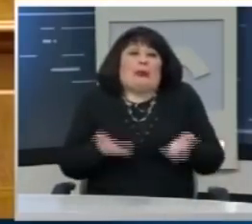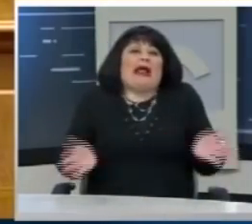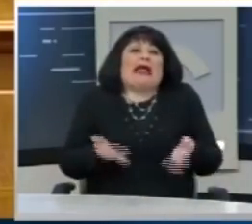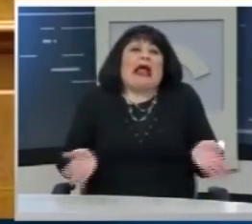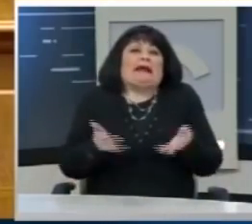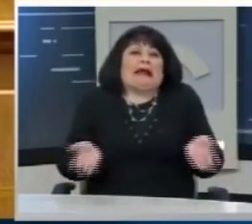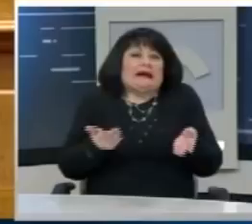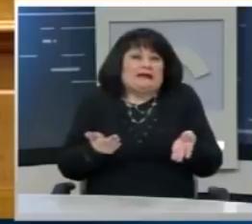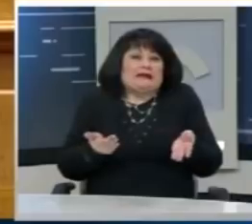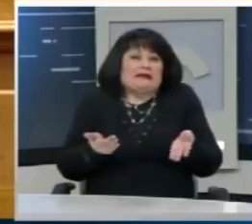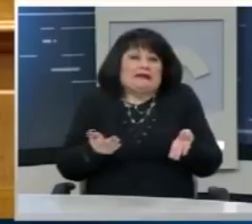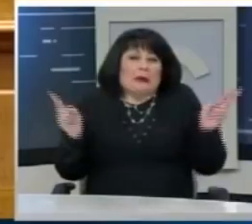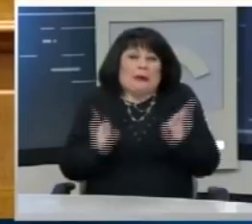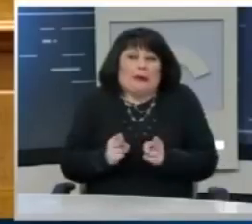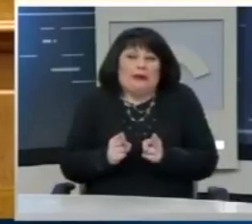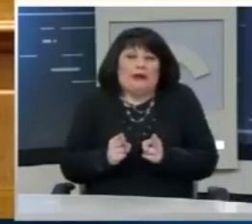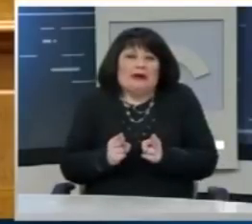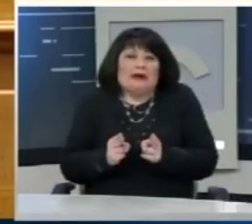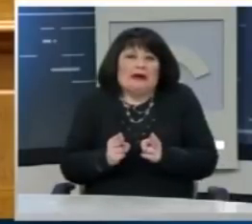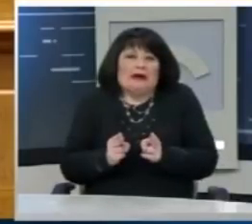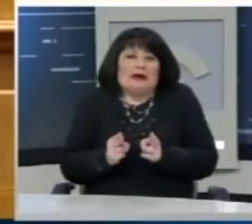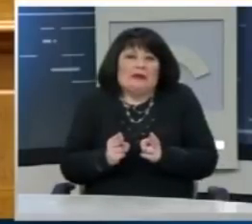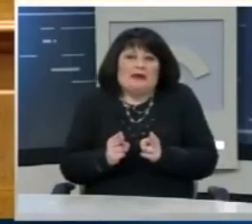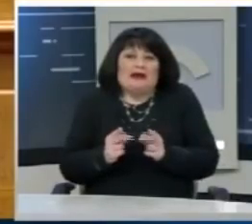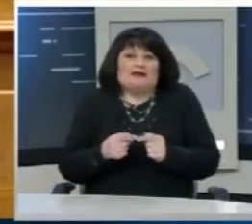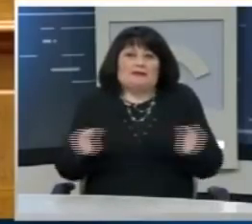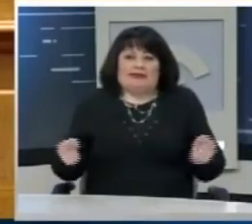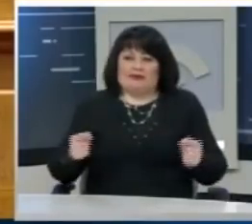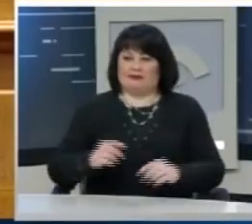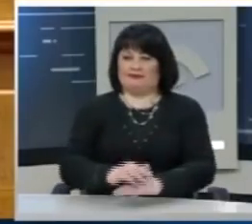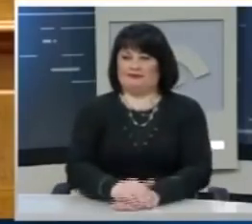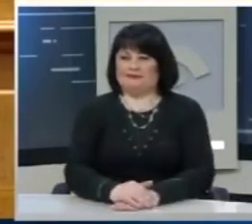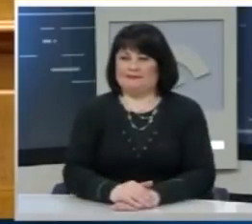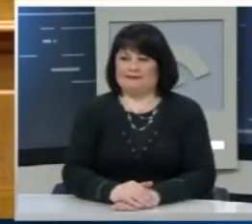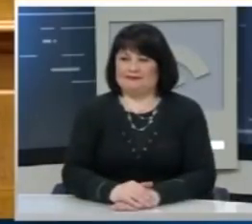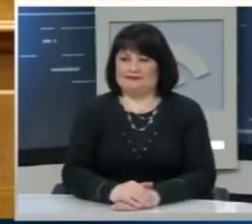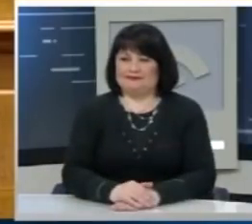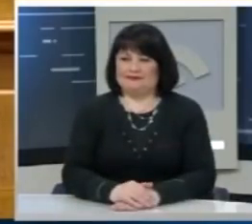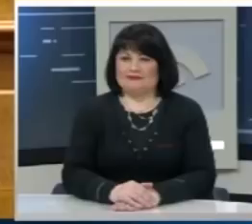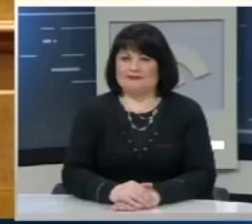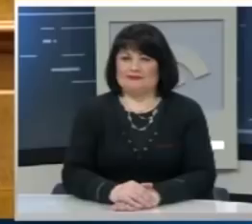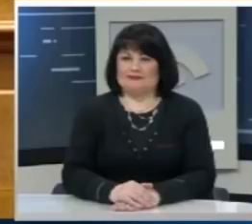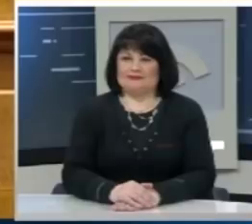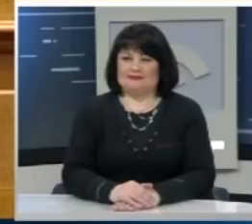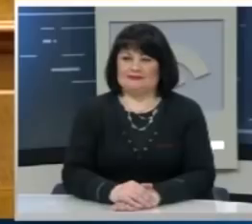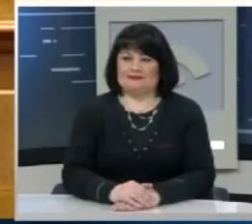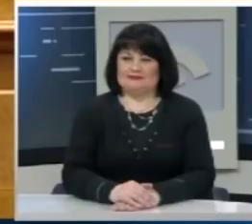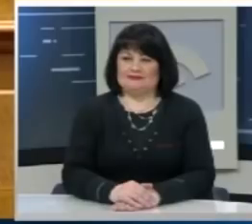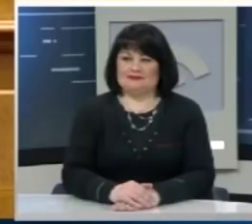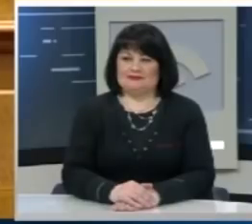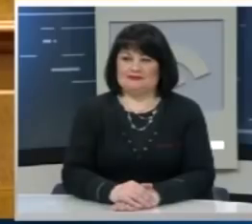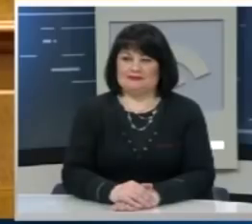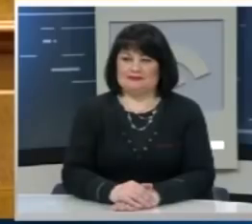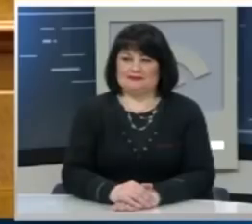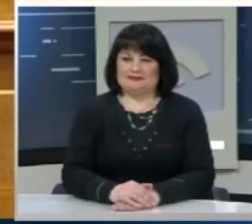κουβέντα, προκειμένου να μην ψυχρανθούν οι συμμαχίες της ελληνικής άρχουσας τάξης